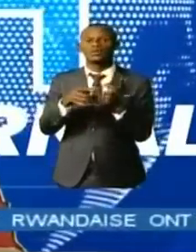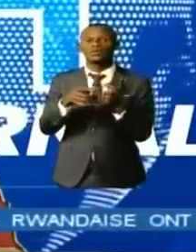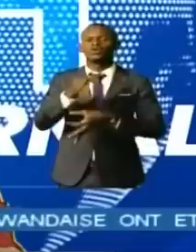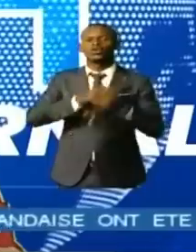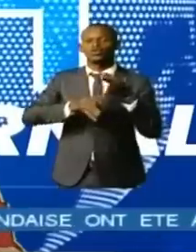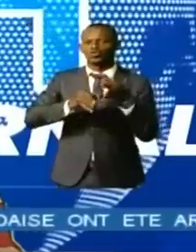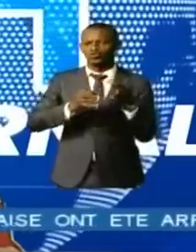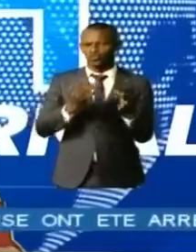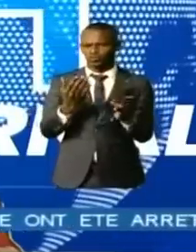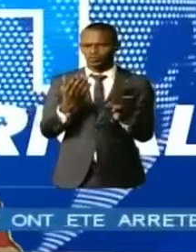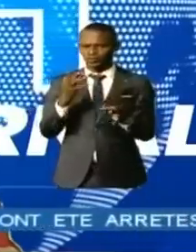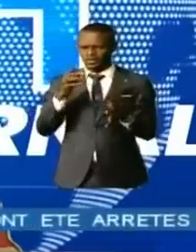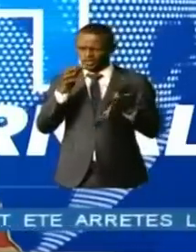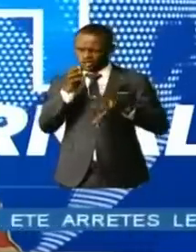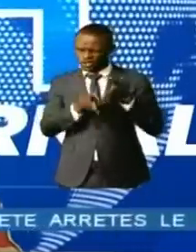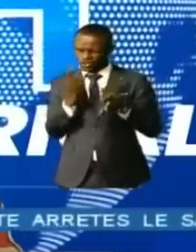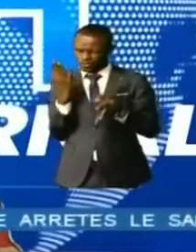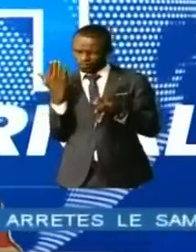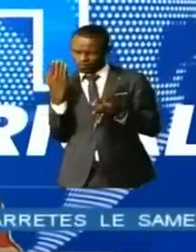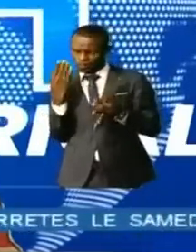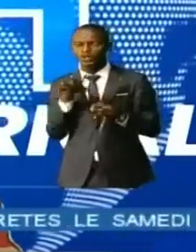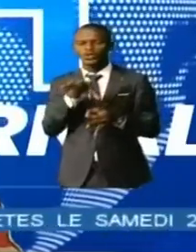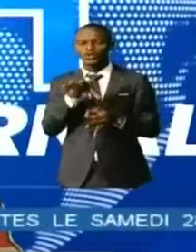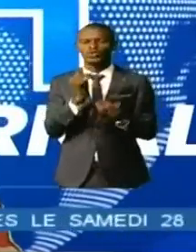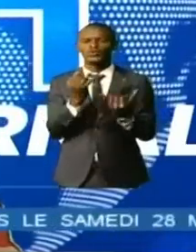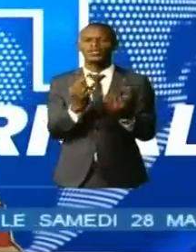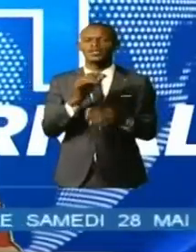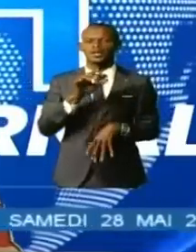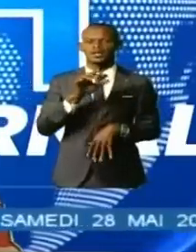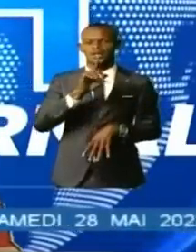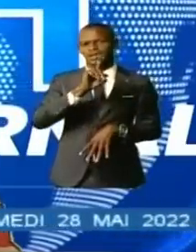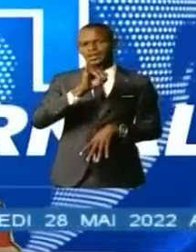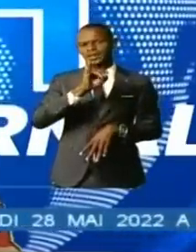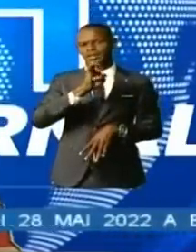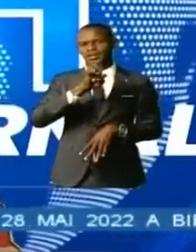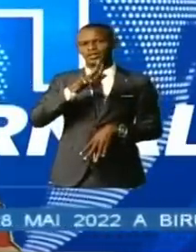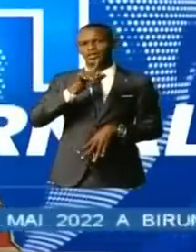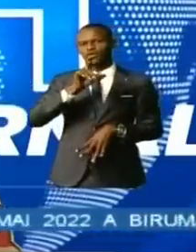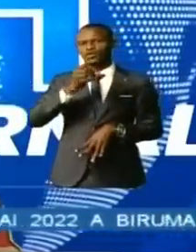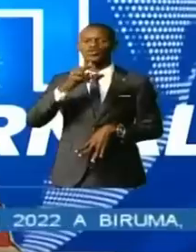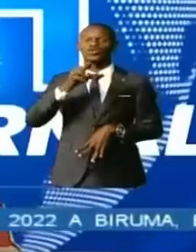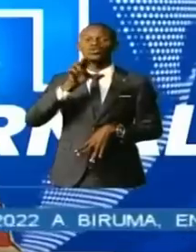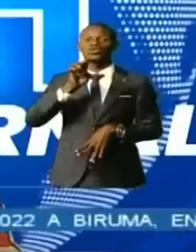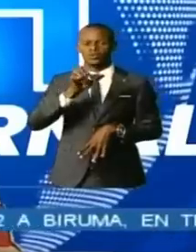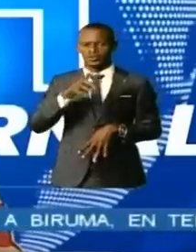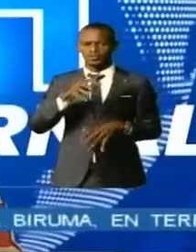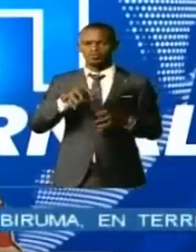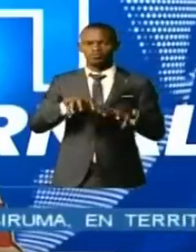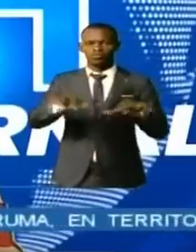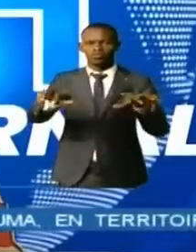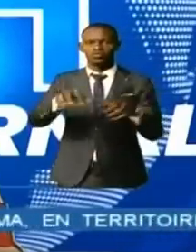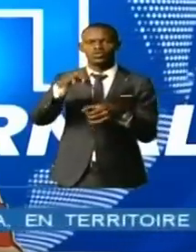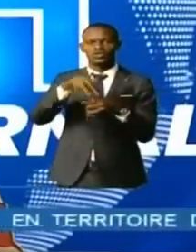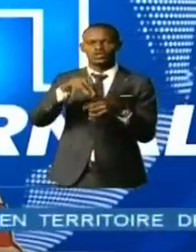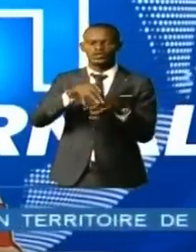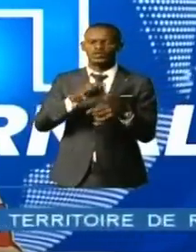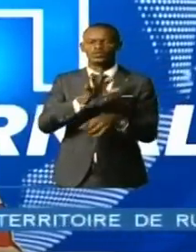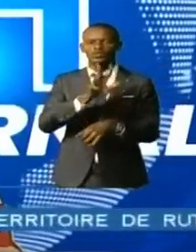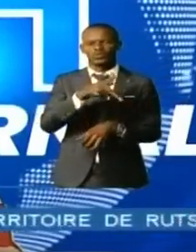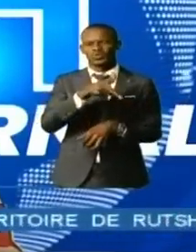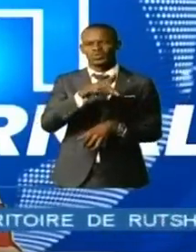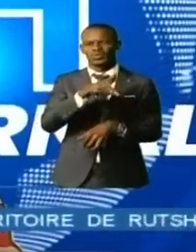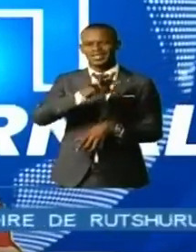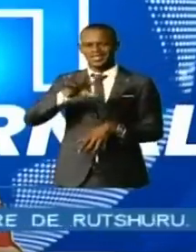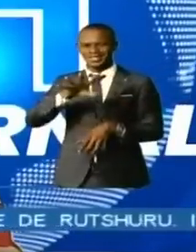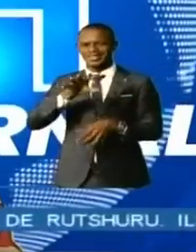Mana Andia Dieudonné qui a été élu juge à la Cour constitutionnelle avec 345 voix sur 359, alors